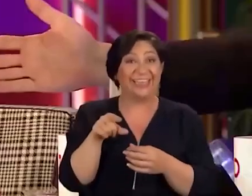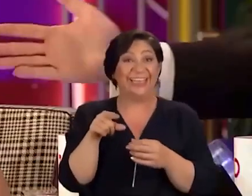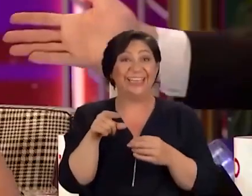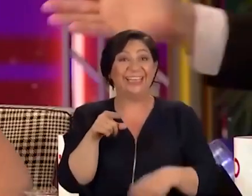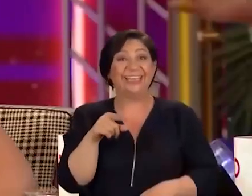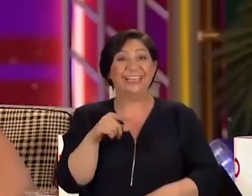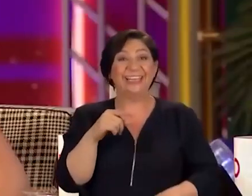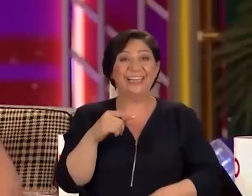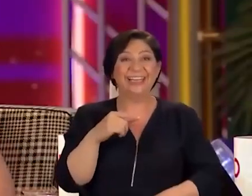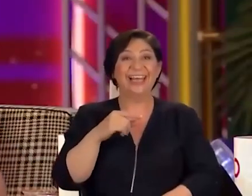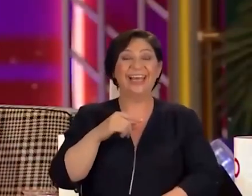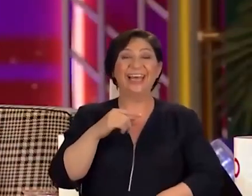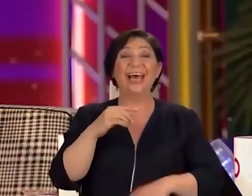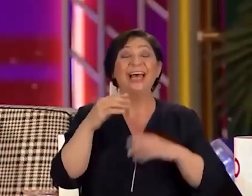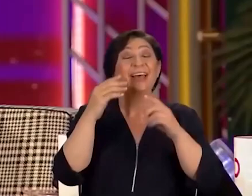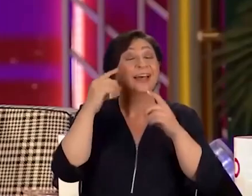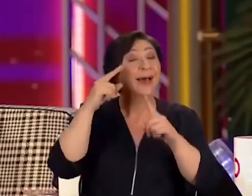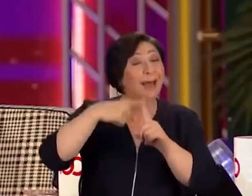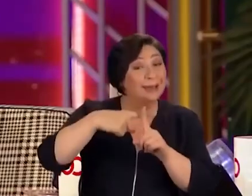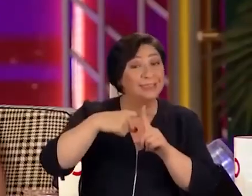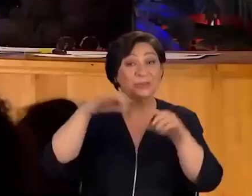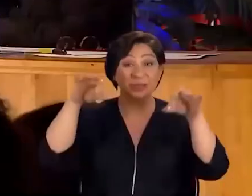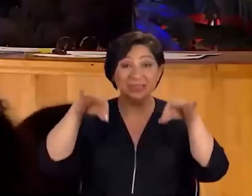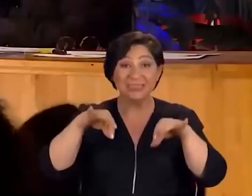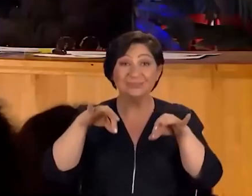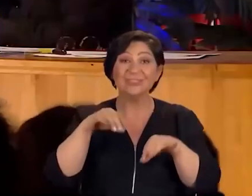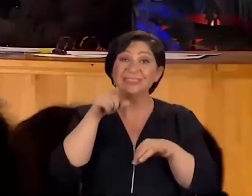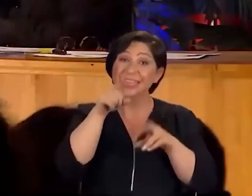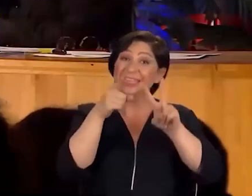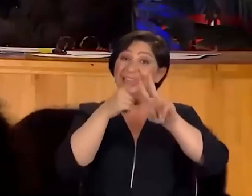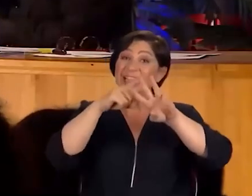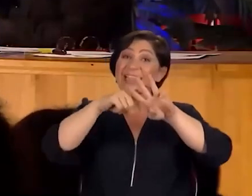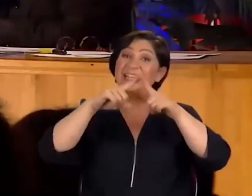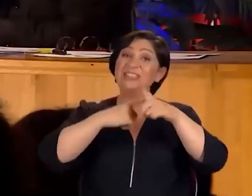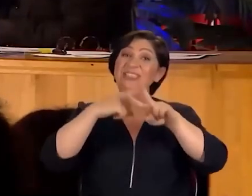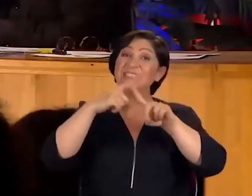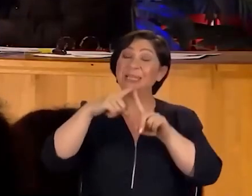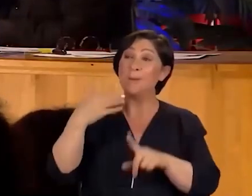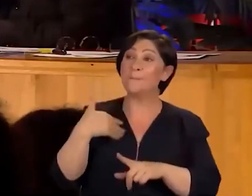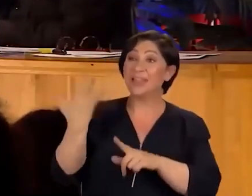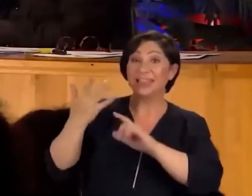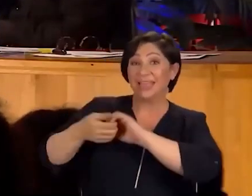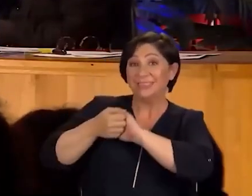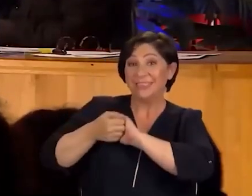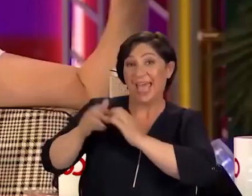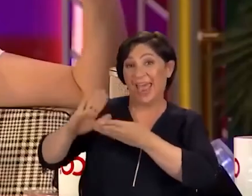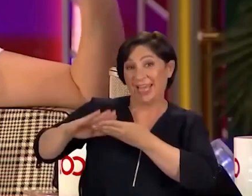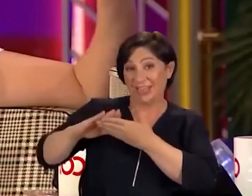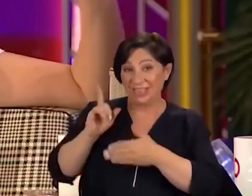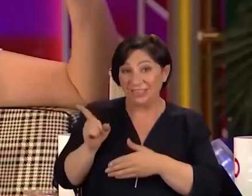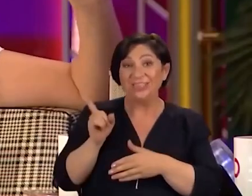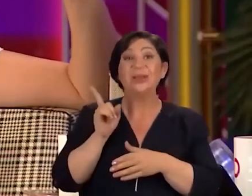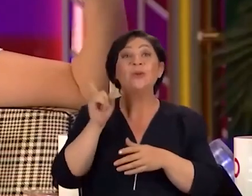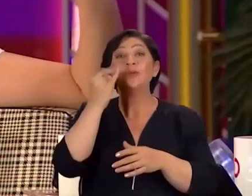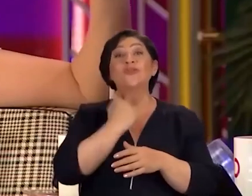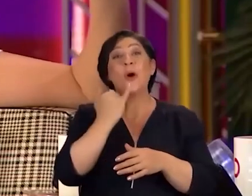yani beni çocuk. Yani ve şimdi sen Necat'la benden şu anda daha yakın arkadaş. Evet. Ama o